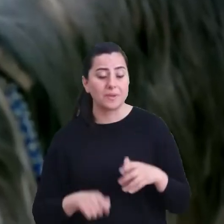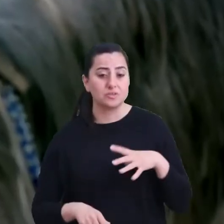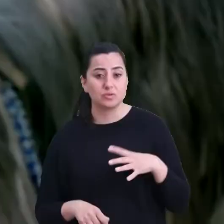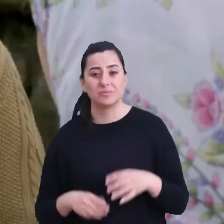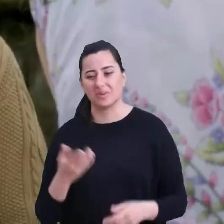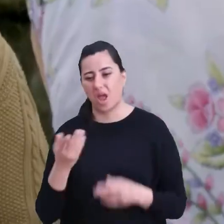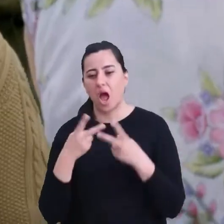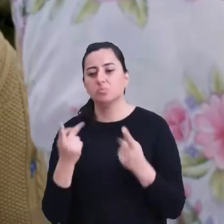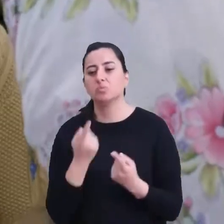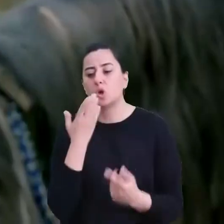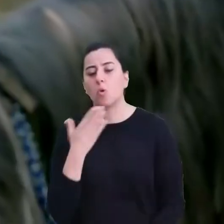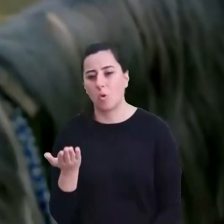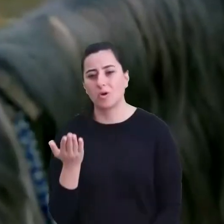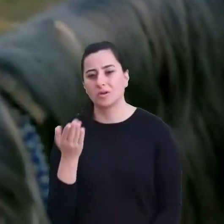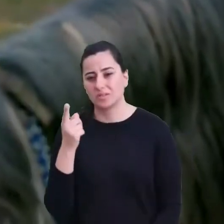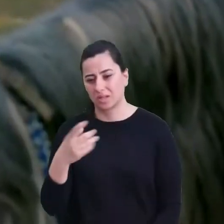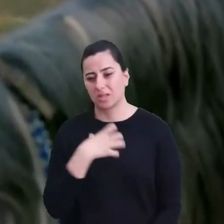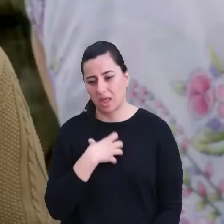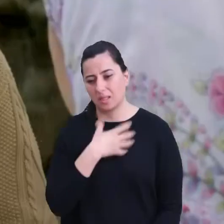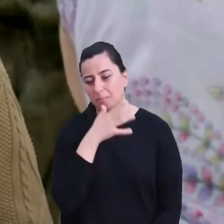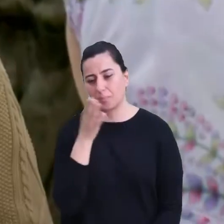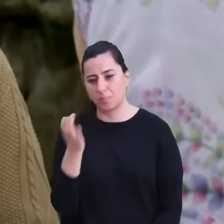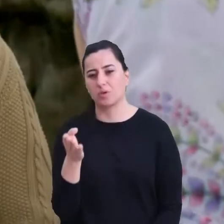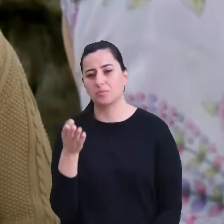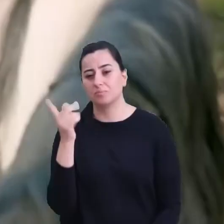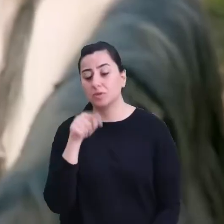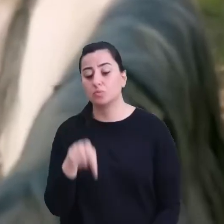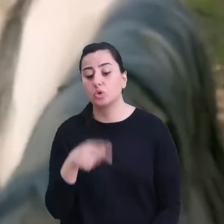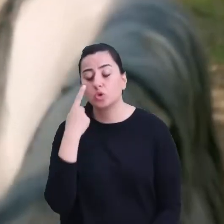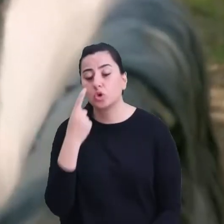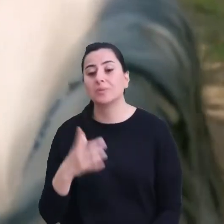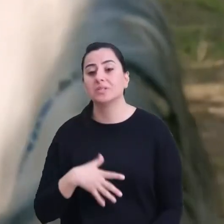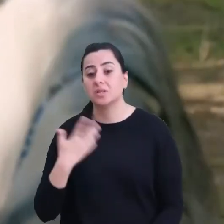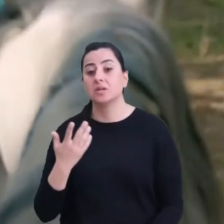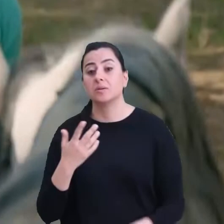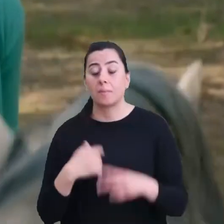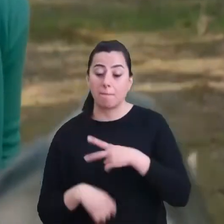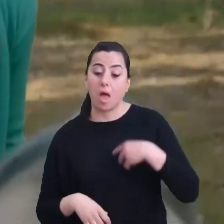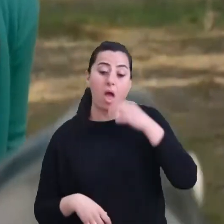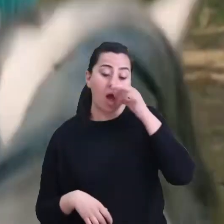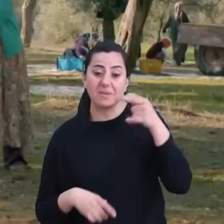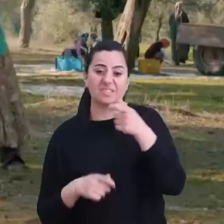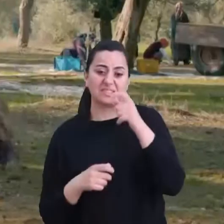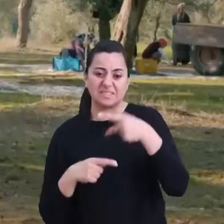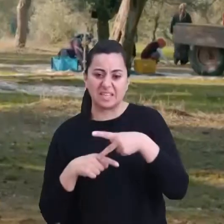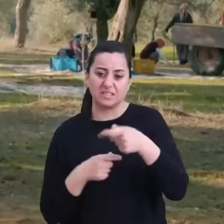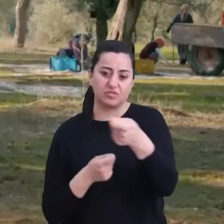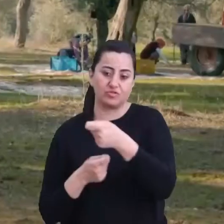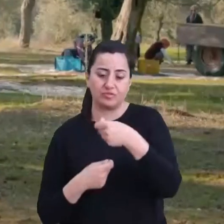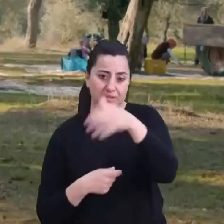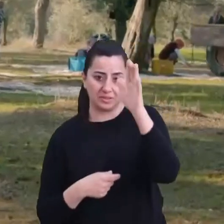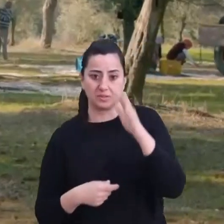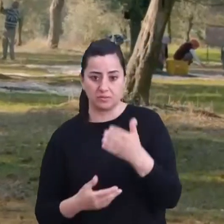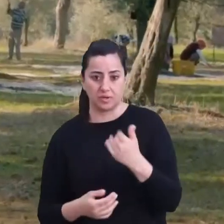Bir açıklaman yok İsmail. Bunu sen kendin de biliyorsun. Seni bir daha buralarda görürsem belediye haber verir, zehirletirim valla.